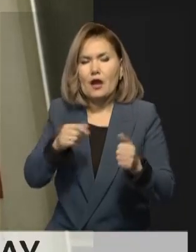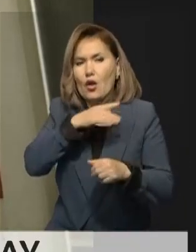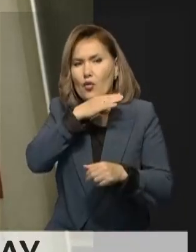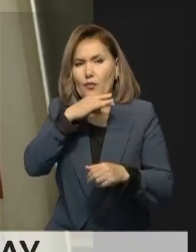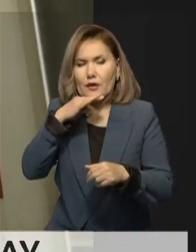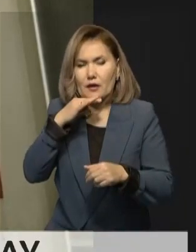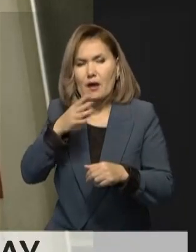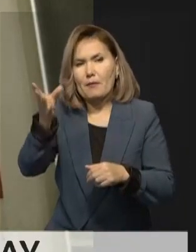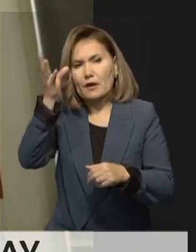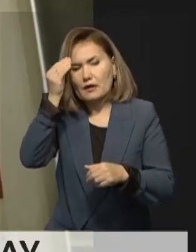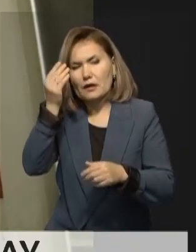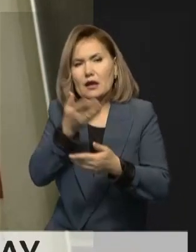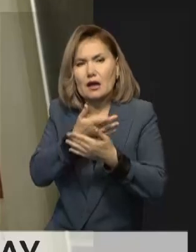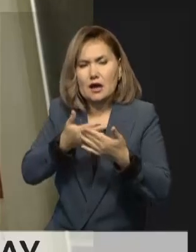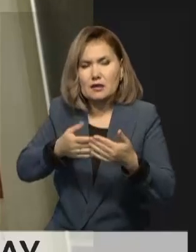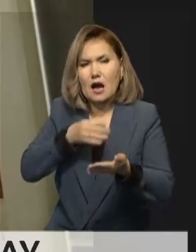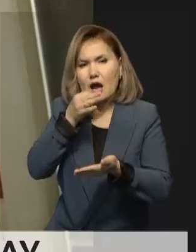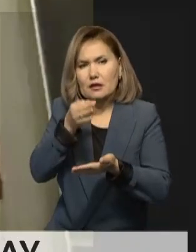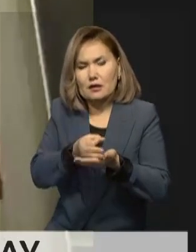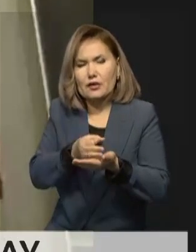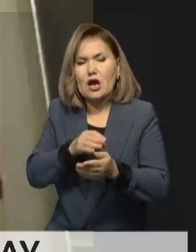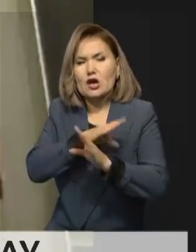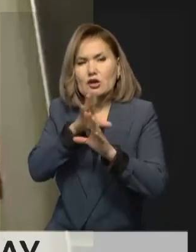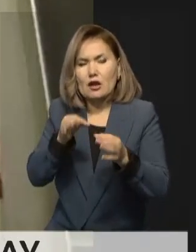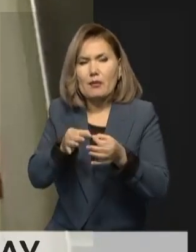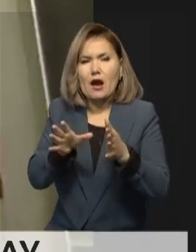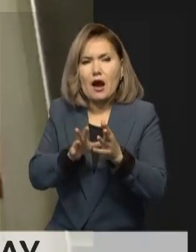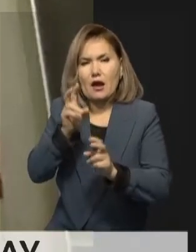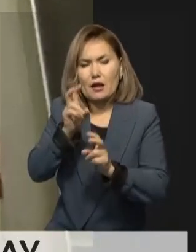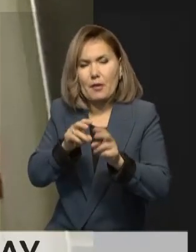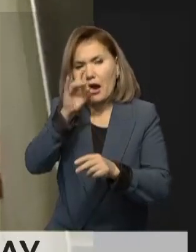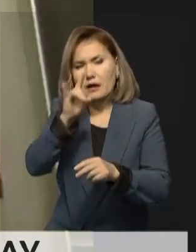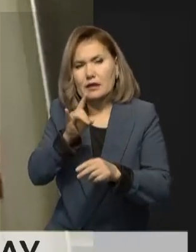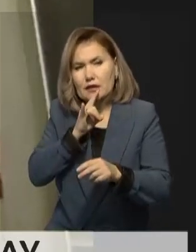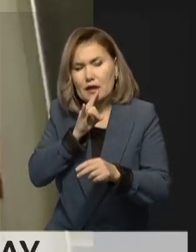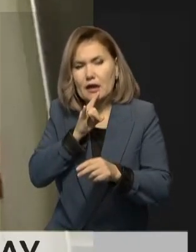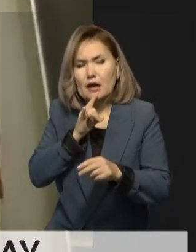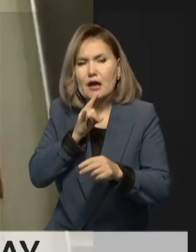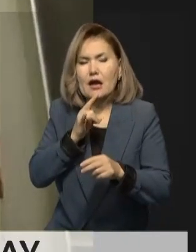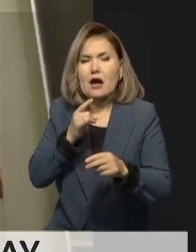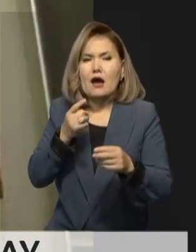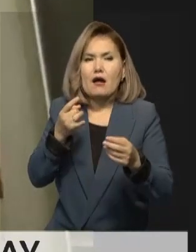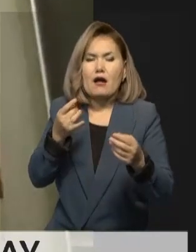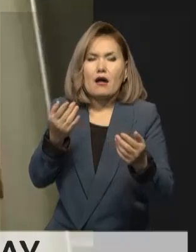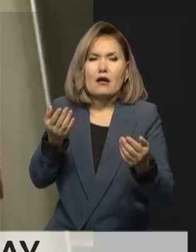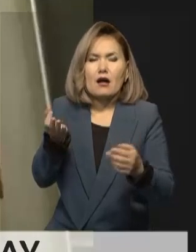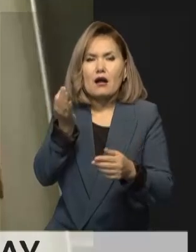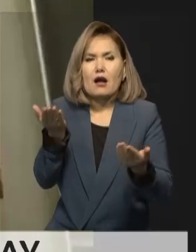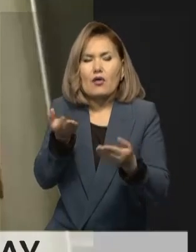Көптеген пікірлер айтылды. Жалпы осы АЭС-тің Қазақстанға тигізетін